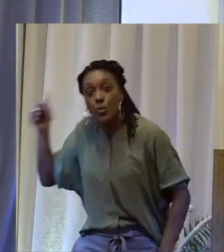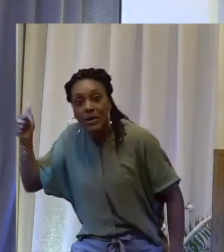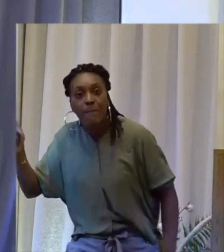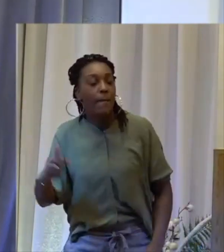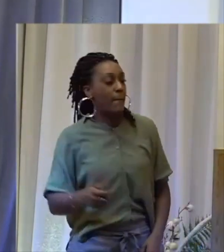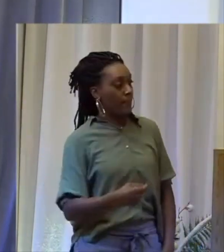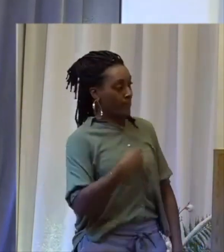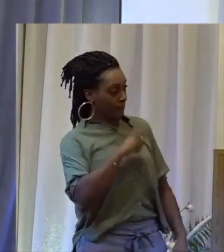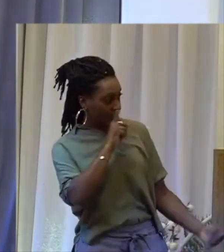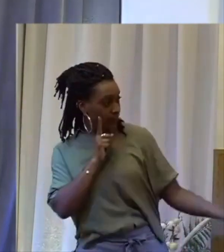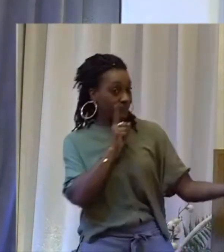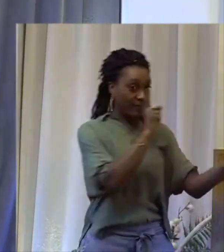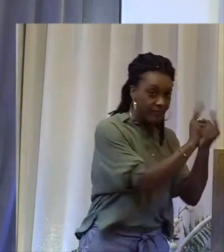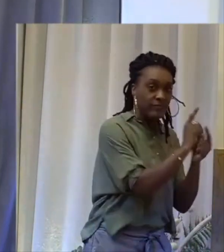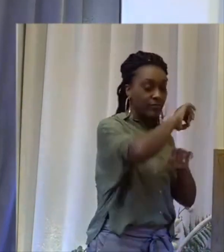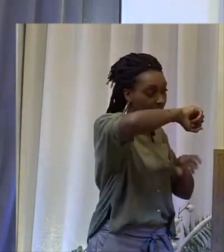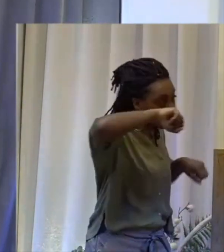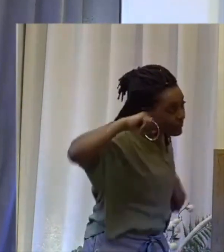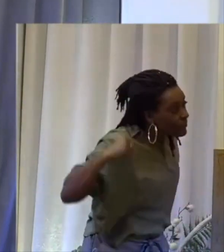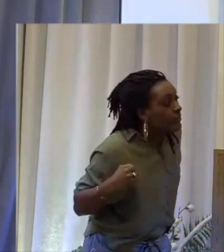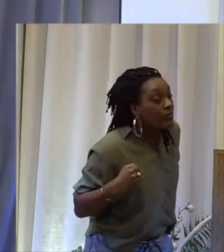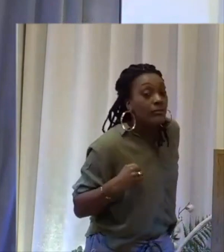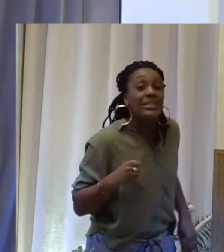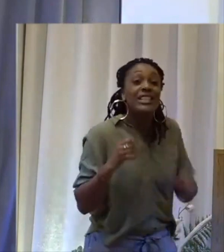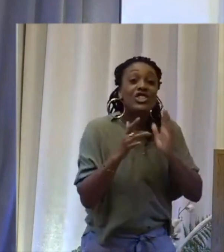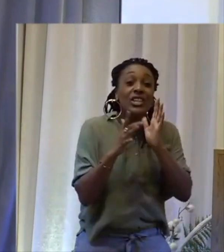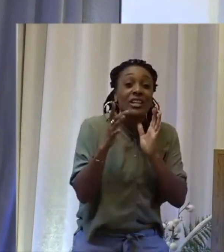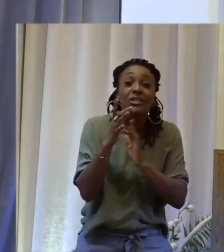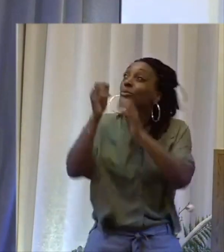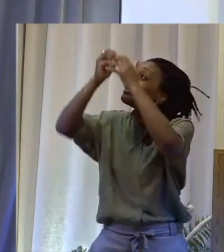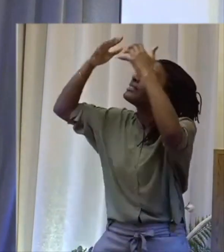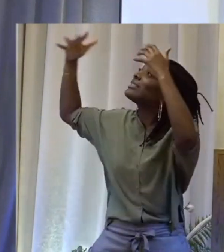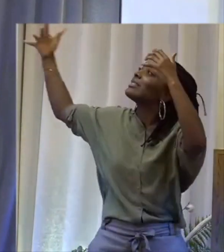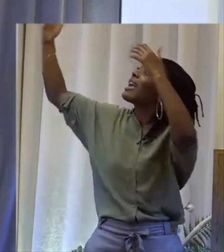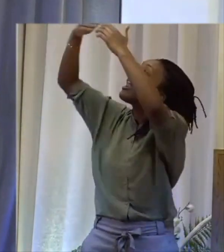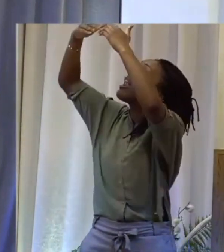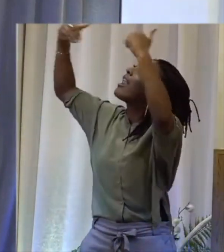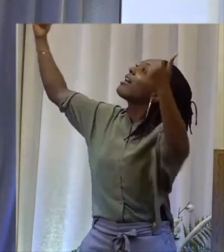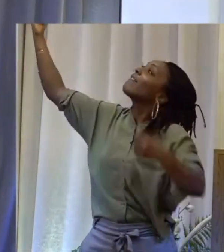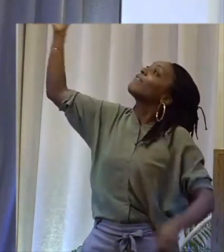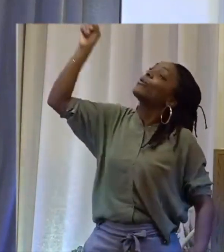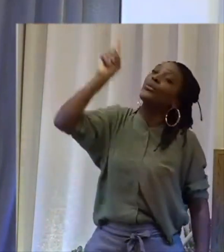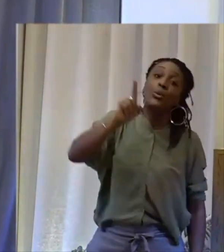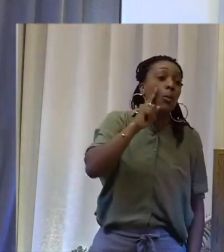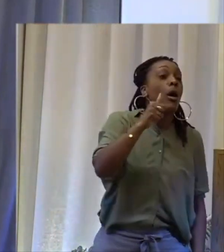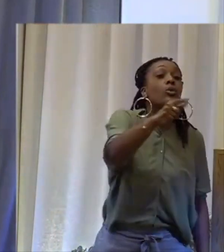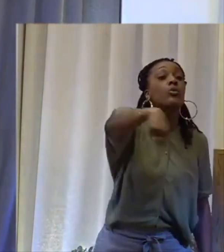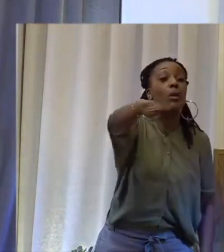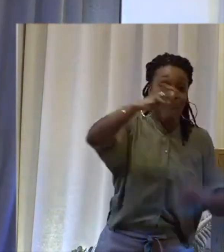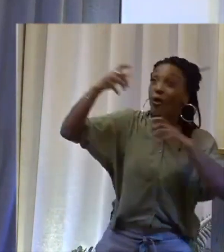elle. La Bible déclare que c'est Jésus qui est venu du ciel vers nous, parce que nous étions incapables d'aller nous vers le